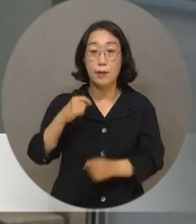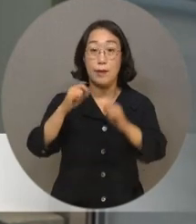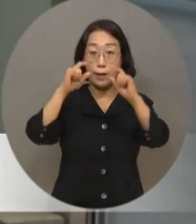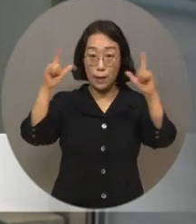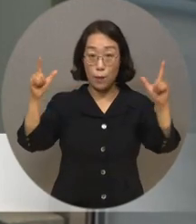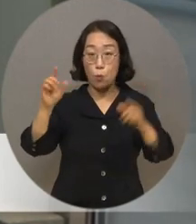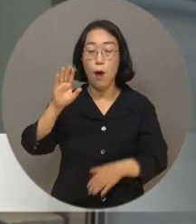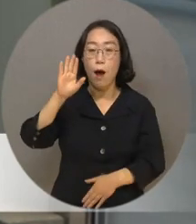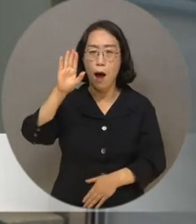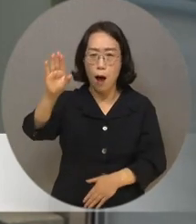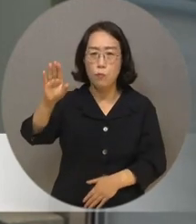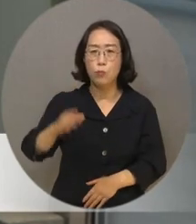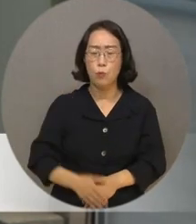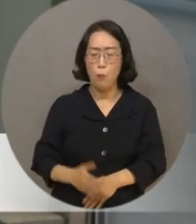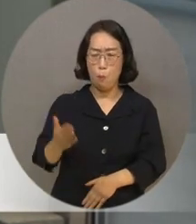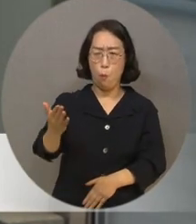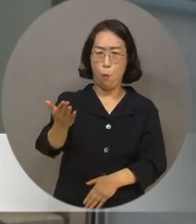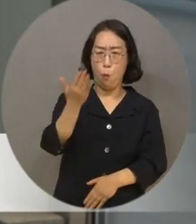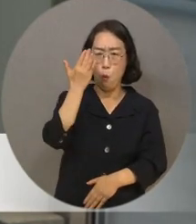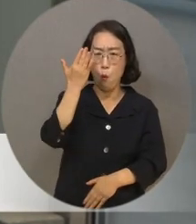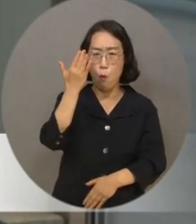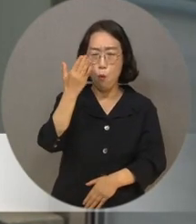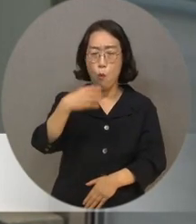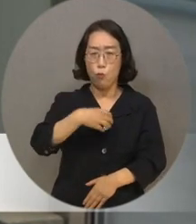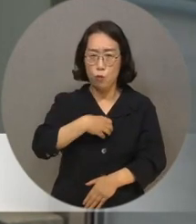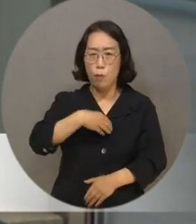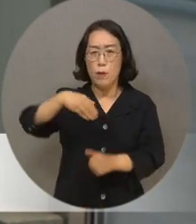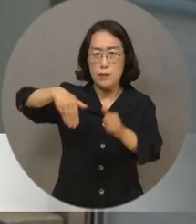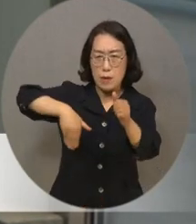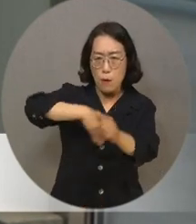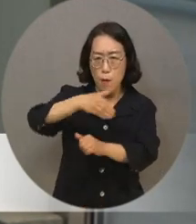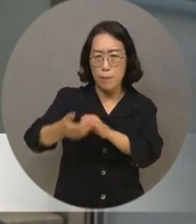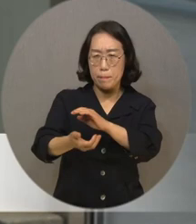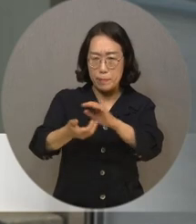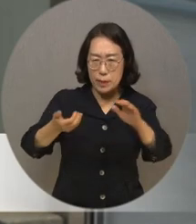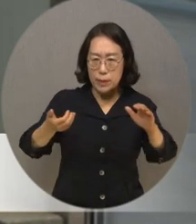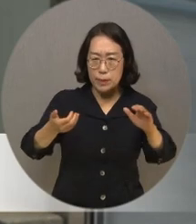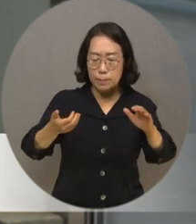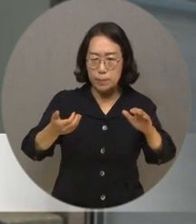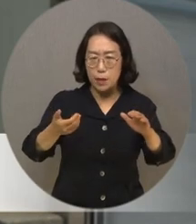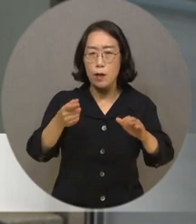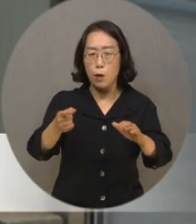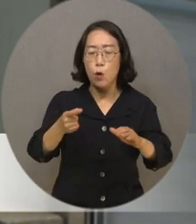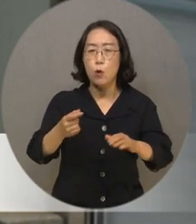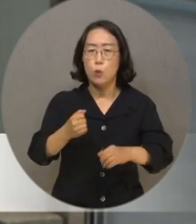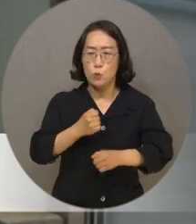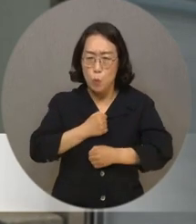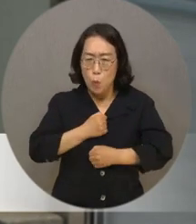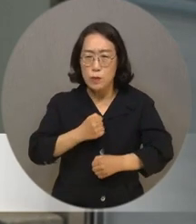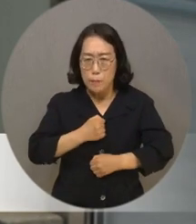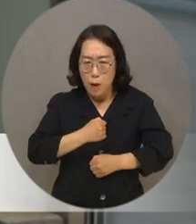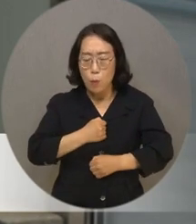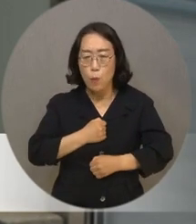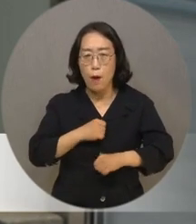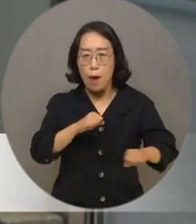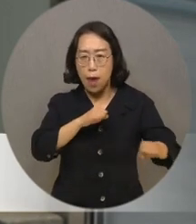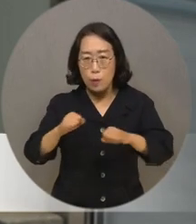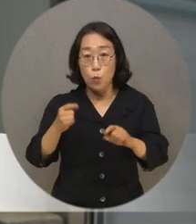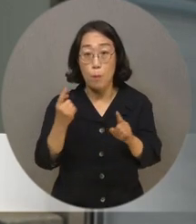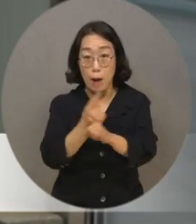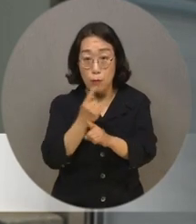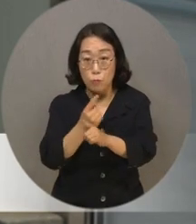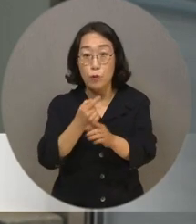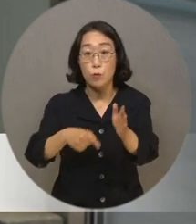앞으로 닥쳐오는 그 재앙의 그 예감을 서로 지키고 아끼고 실천할 수 있도록 하기